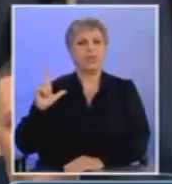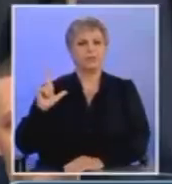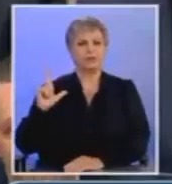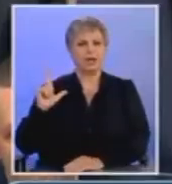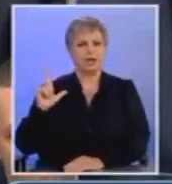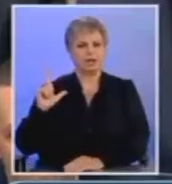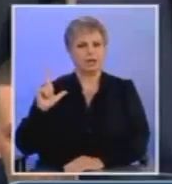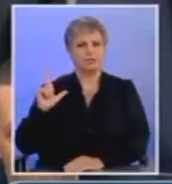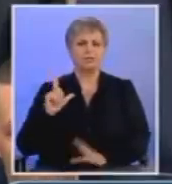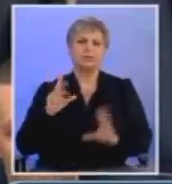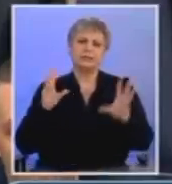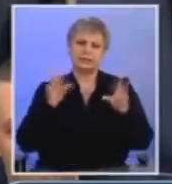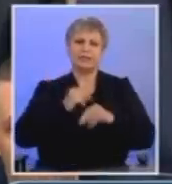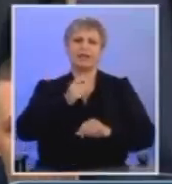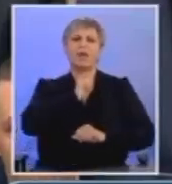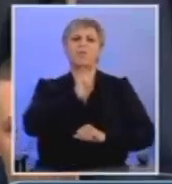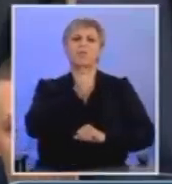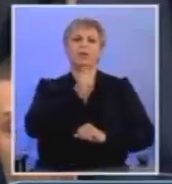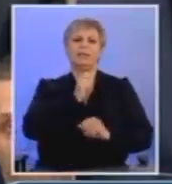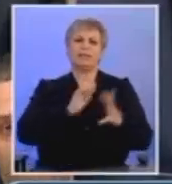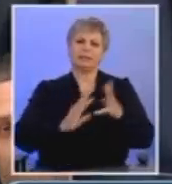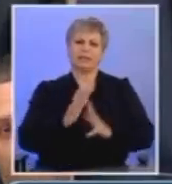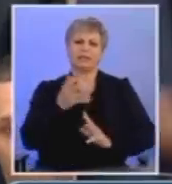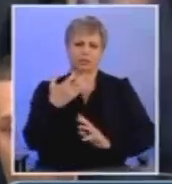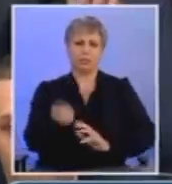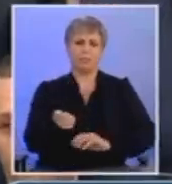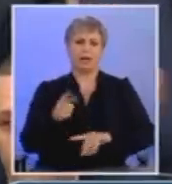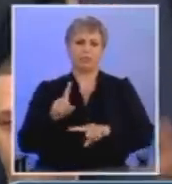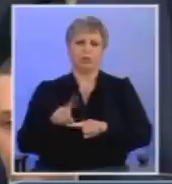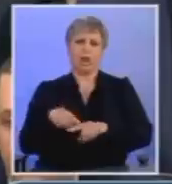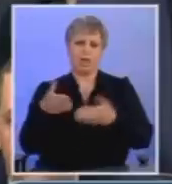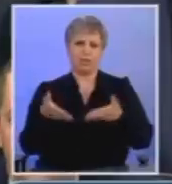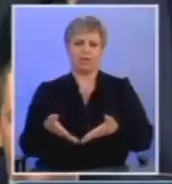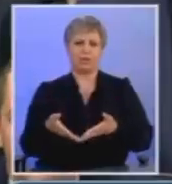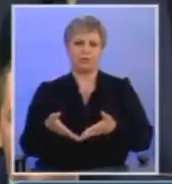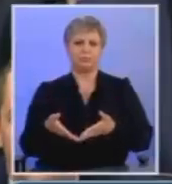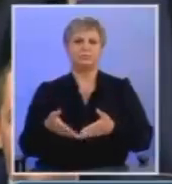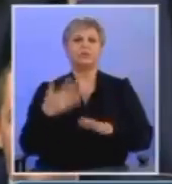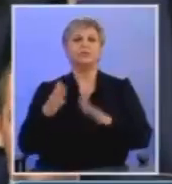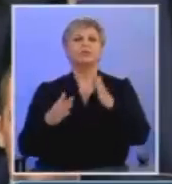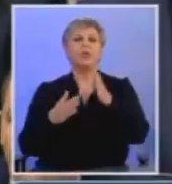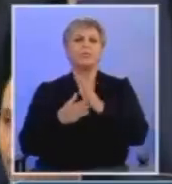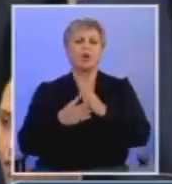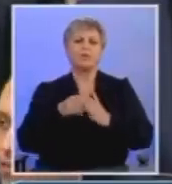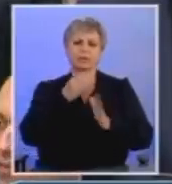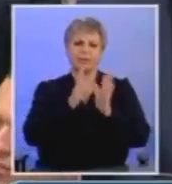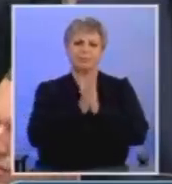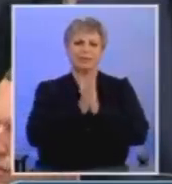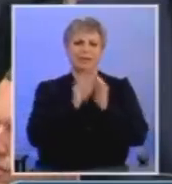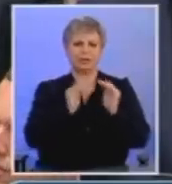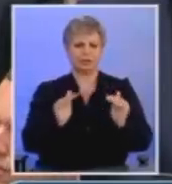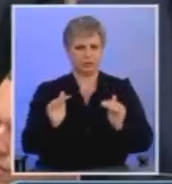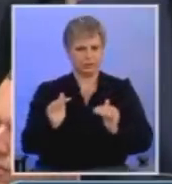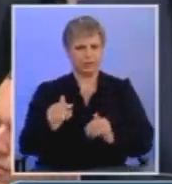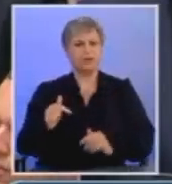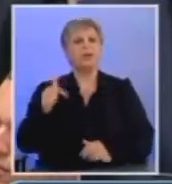τις εξελίξεις, τις πολιτικές, τις σοβαρές που υπάρχουν στην πατρίδα μας, κάνετε ησυχία, παρακαλώ, του εκπροσώπου ησυχία. Τύπου του